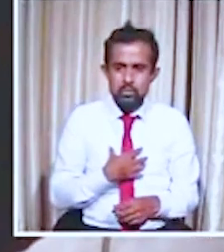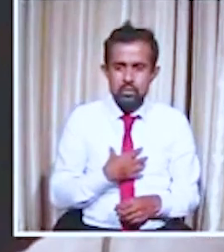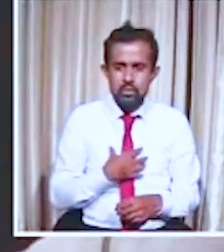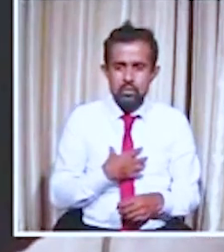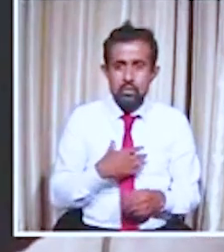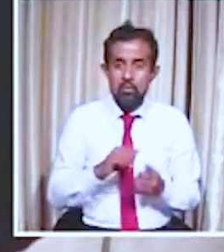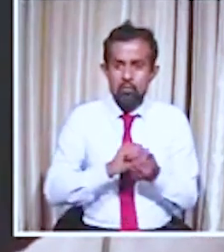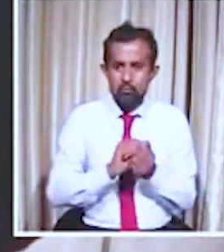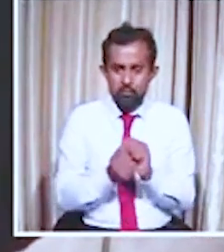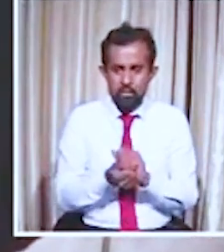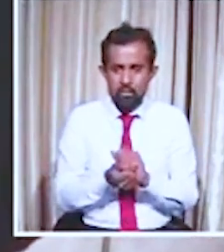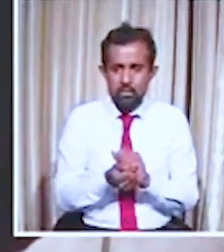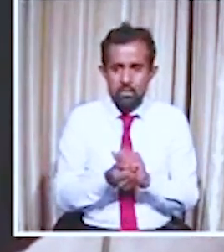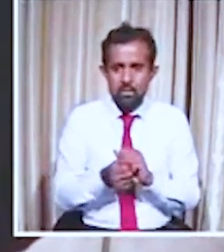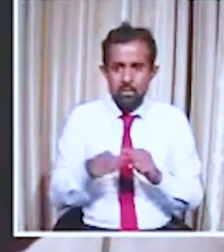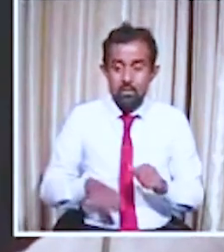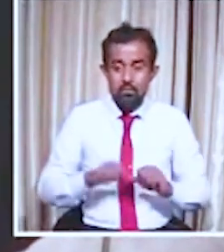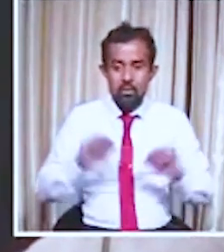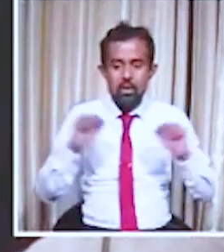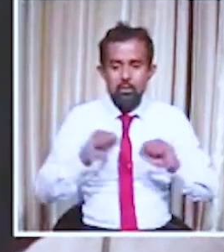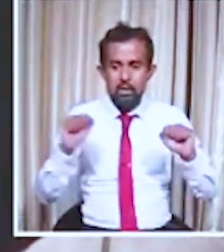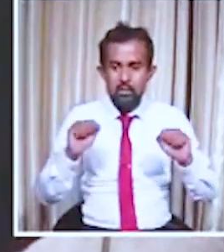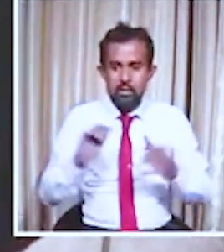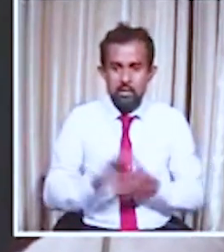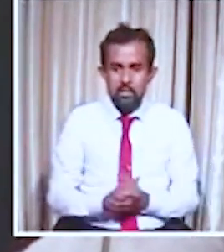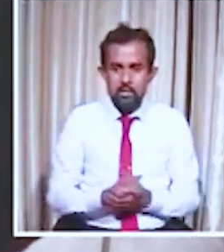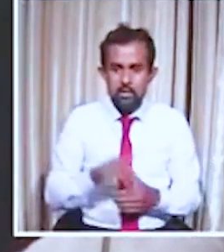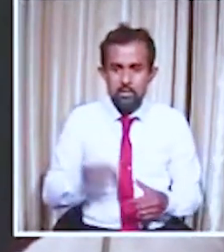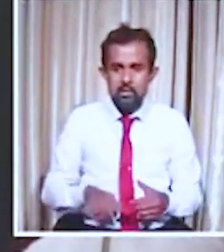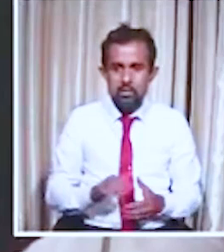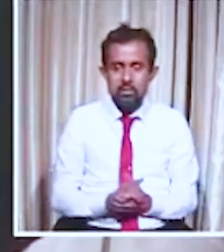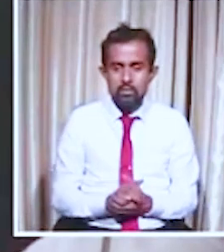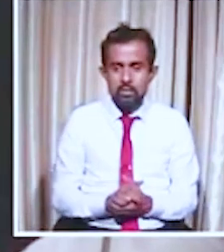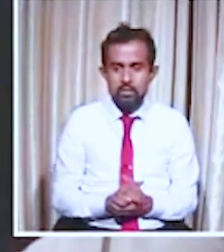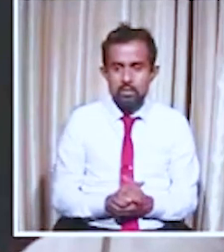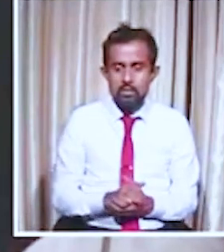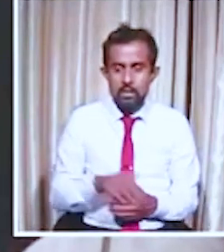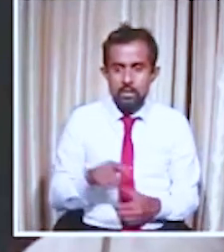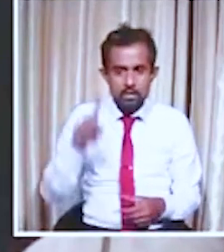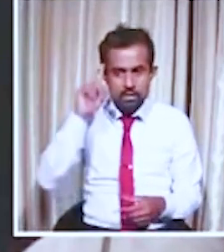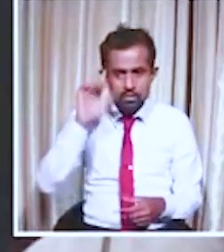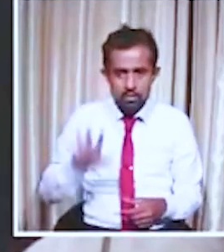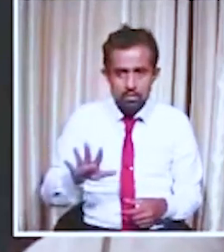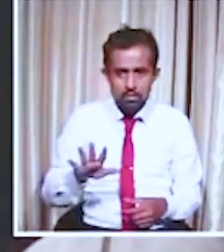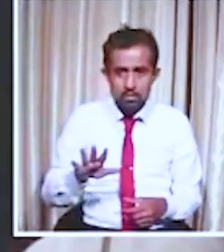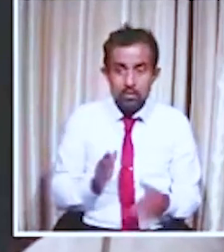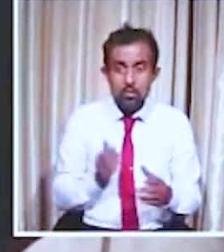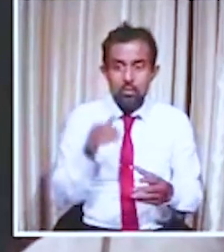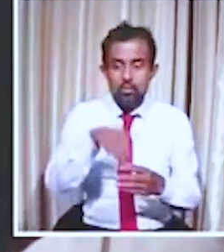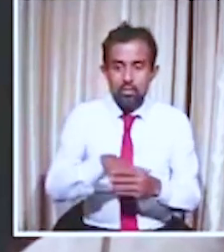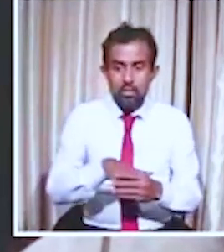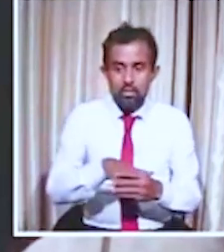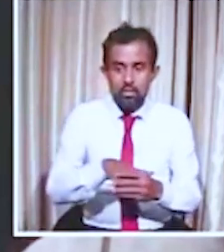மூலமாக தோன்றியிருந்தாலும் அது வேறு திசை நோக்கி சென்றுவிட்டது என்பதான ஒரு ஏக்கத்தோடு நான் இந்த இடத்தில் பேச விரைகின்றேன். இந்த போராட்டம் தொடங்கிய